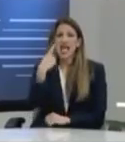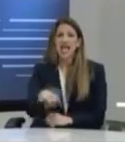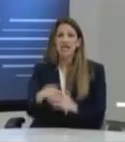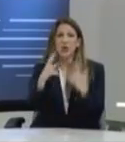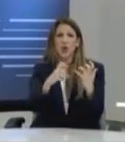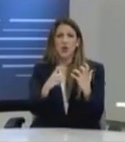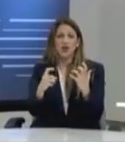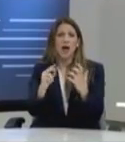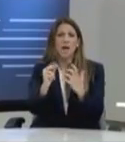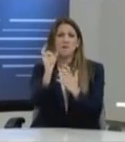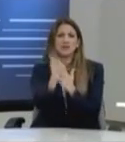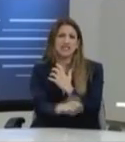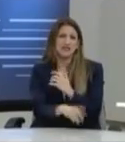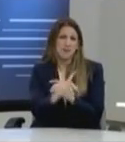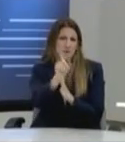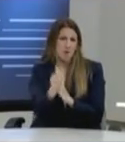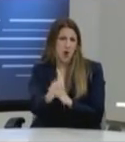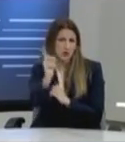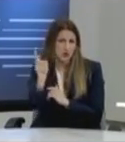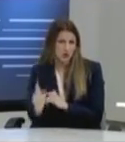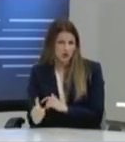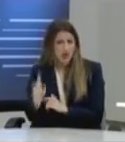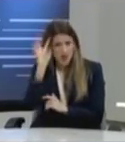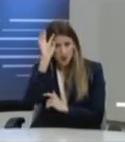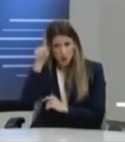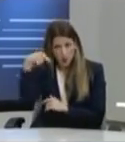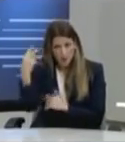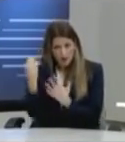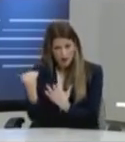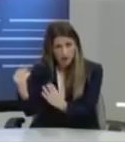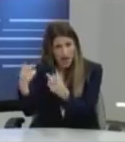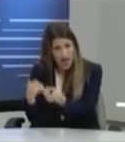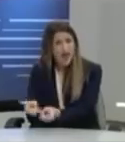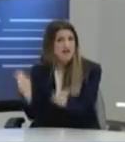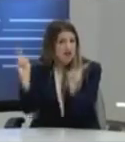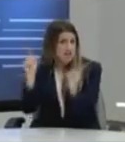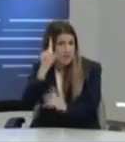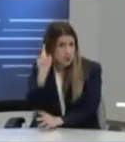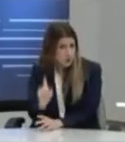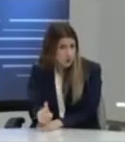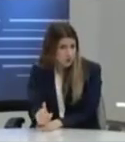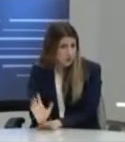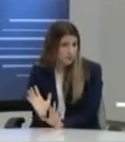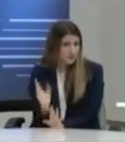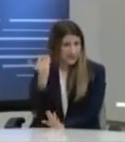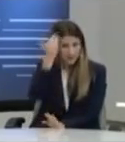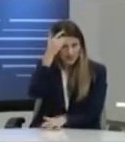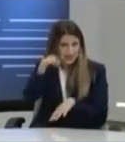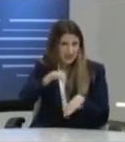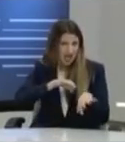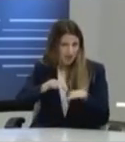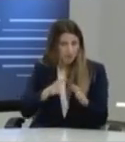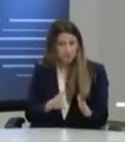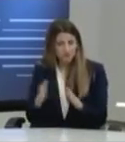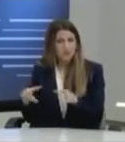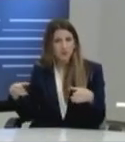σχετικό άρθρο για να αποδεσμεύσετε την επόμενη Βουλή. Τουλάχιστον, κοιτάξτε, τουλάχιστον εδώ το